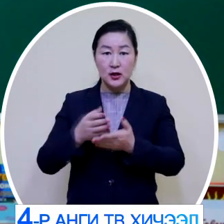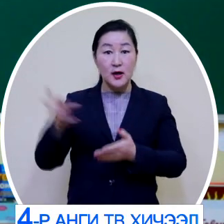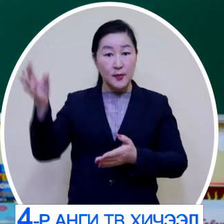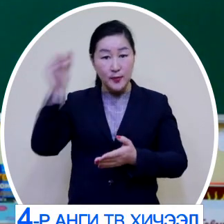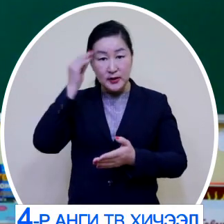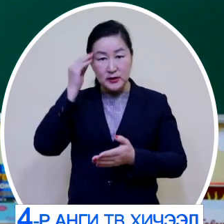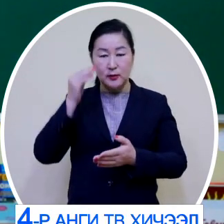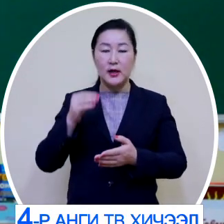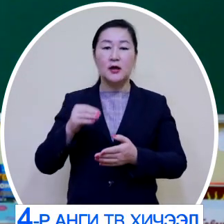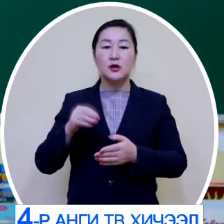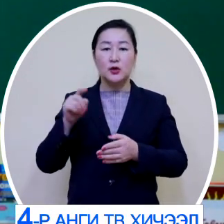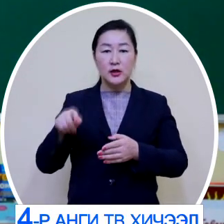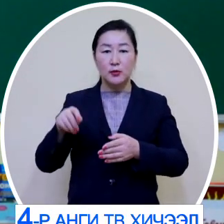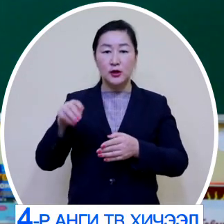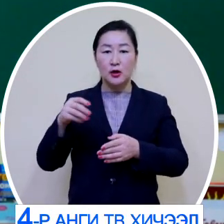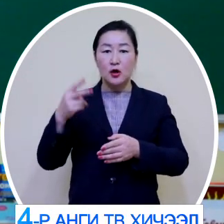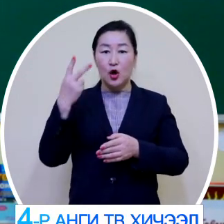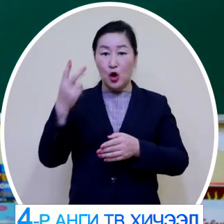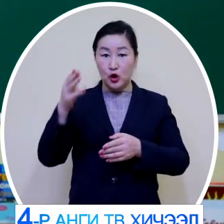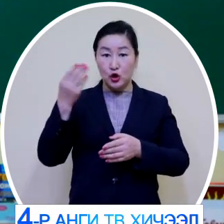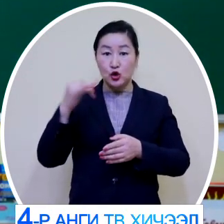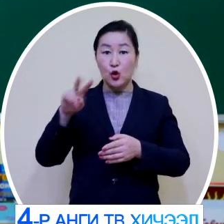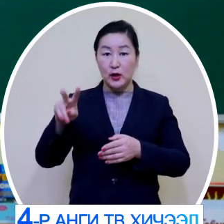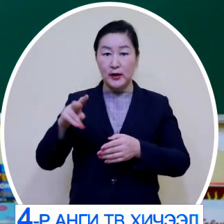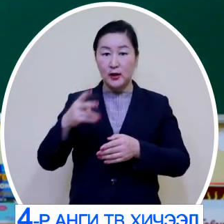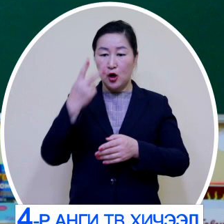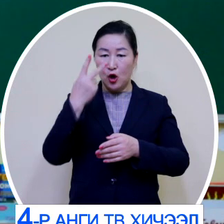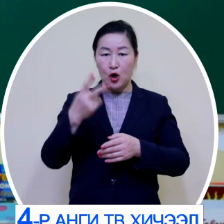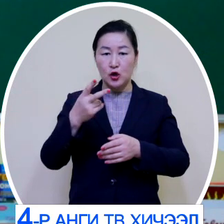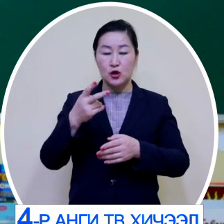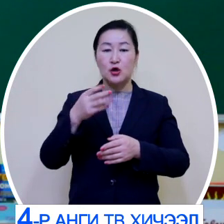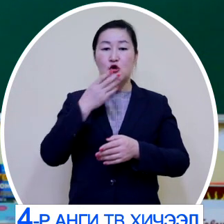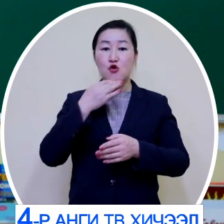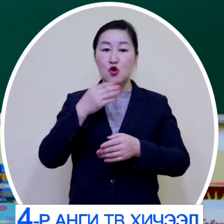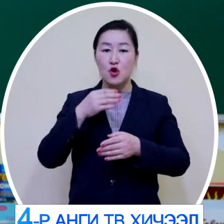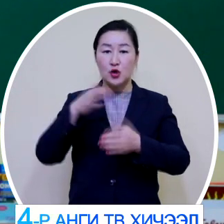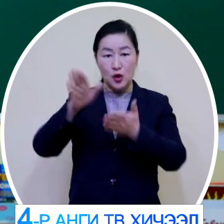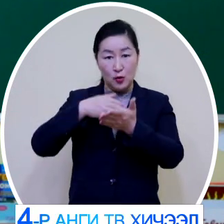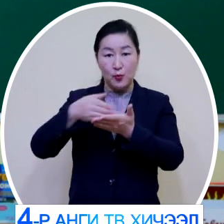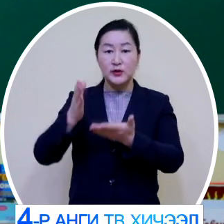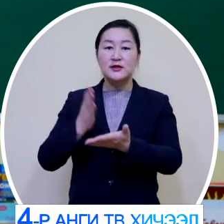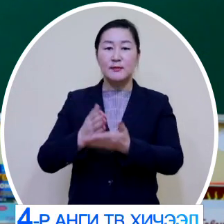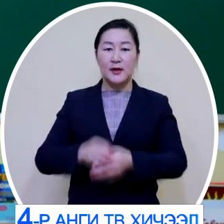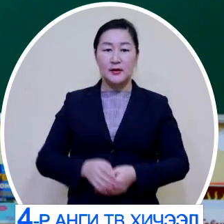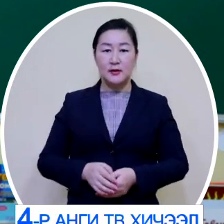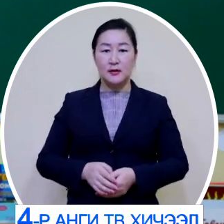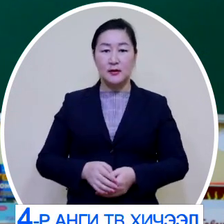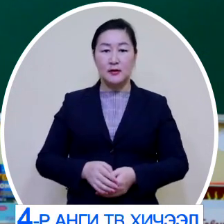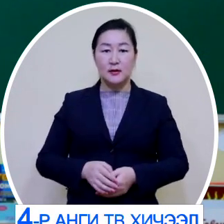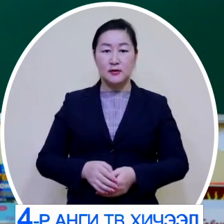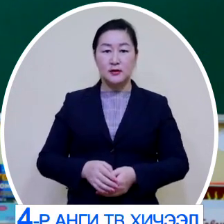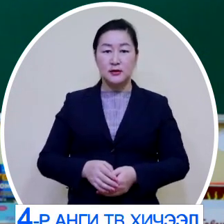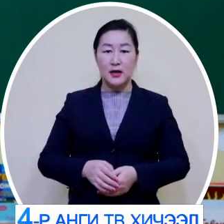маань яагаад ийм хоёр өөр өнгөөр ялгаж өгснэг бүгдээрээ ойлголоо. Энэ бол туйлыг тэмдэглэсэн байна.